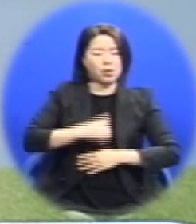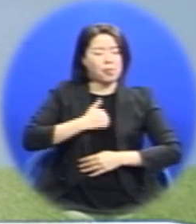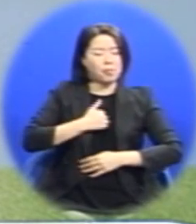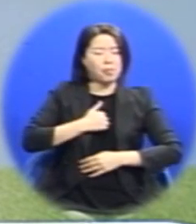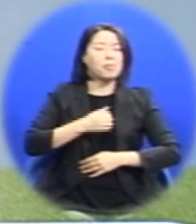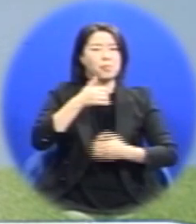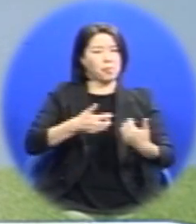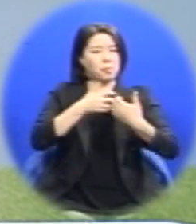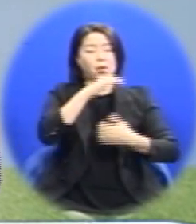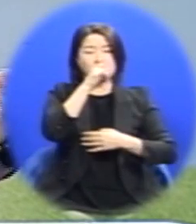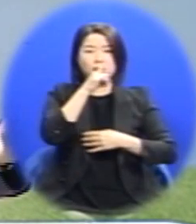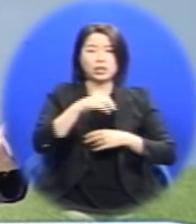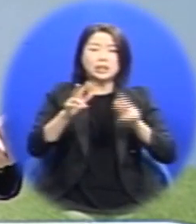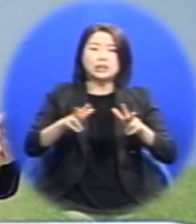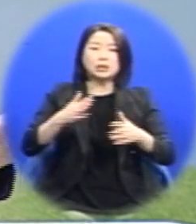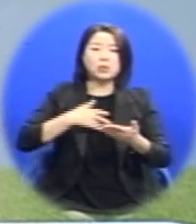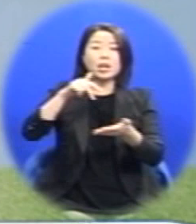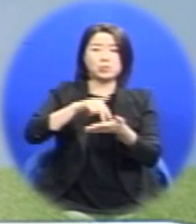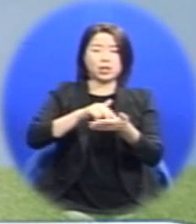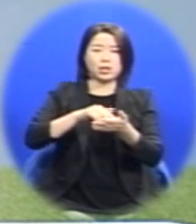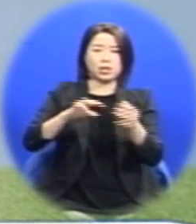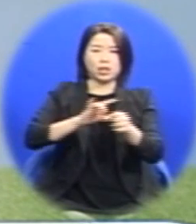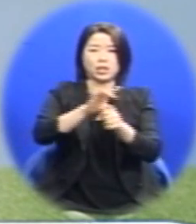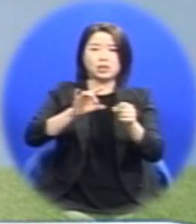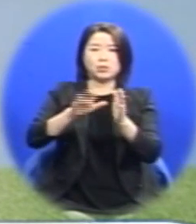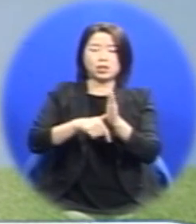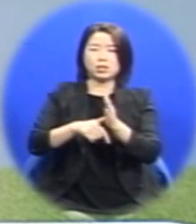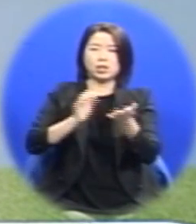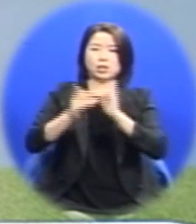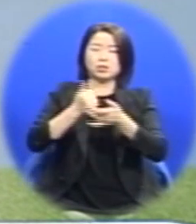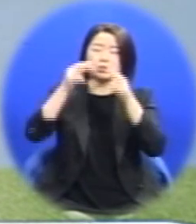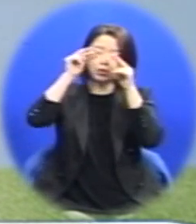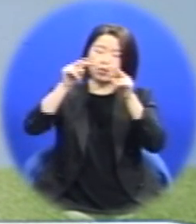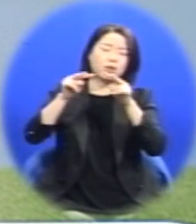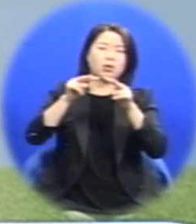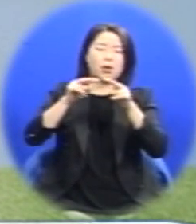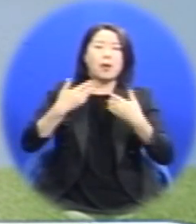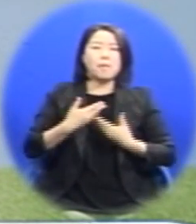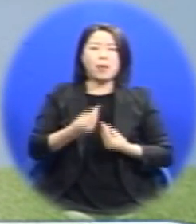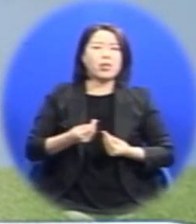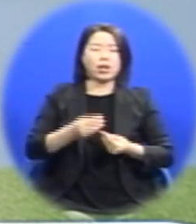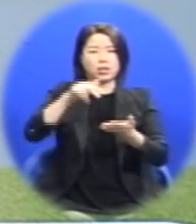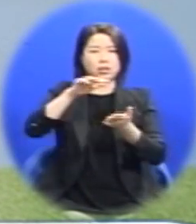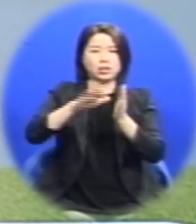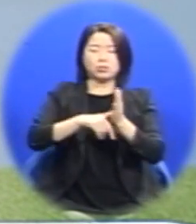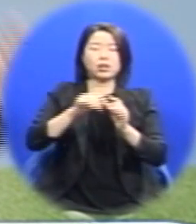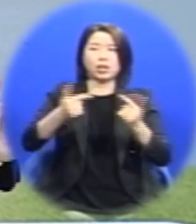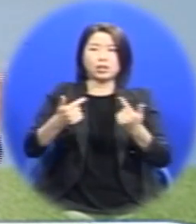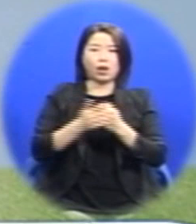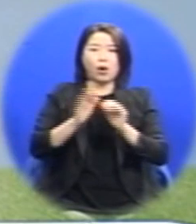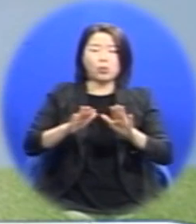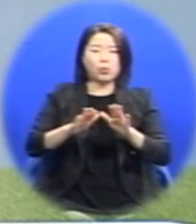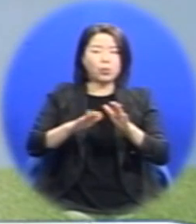생기는, 지금 내 처지가 24시간 예수님 바라보고 있을 이런 한가한 처지가 아니에요. 지금 오늘